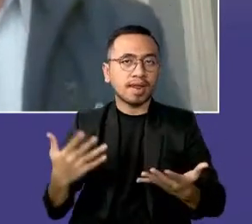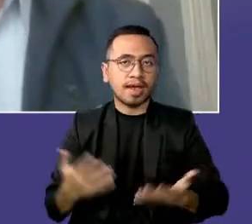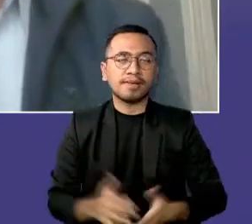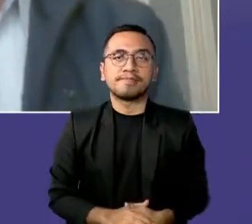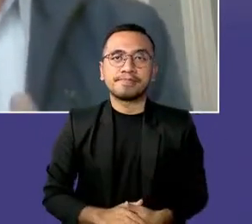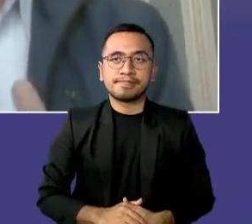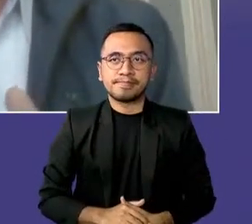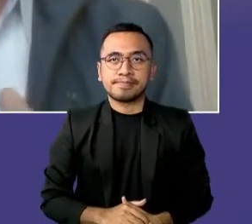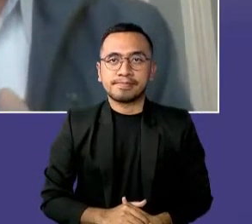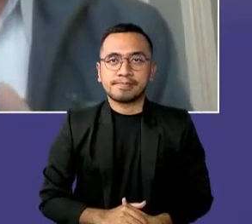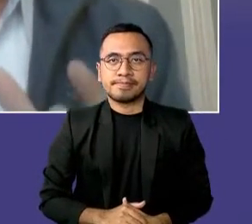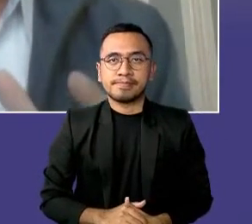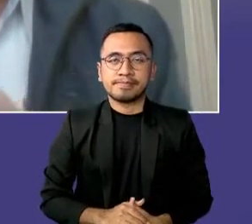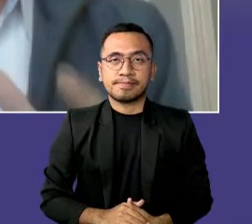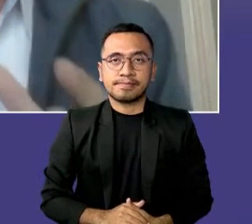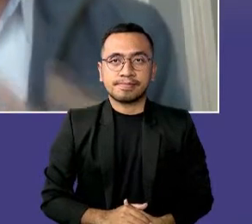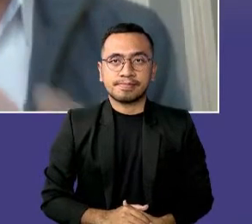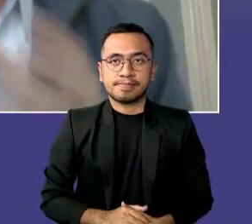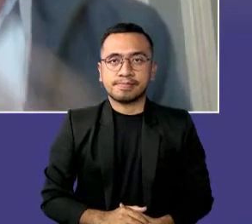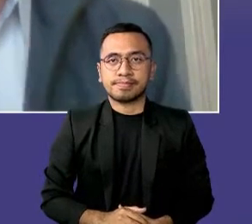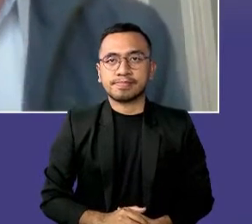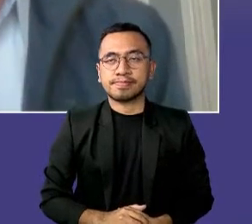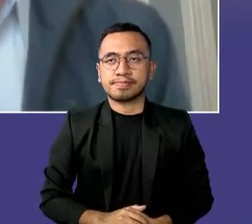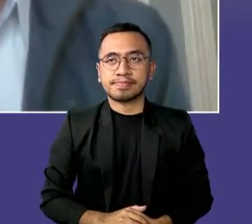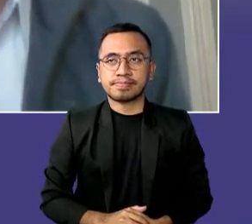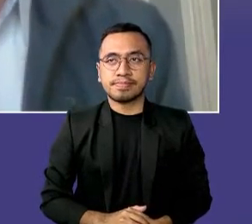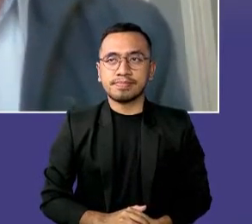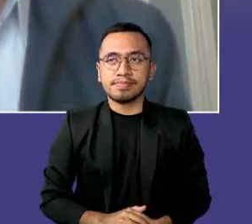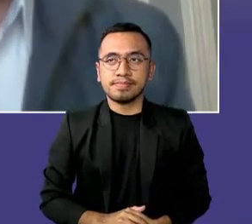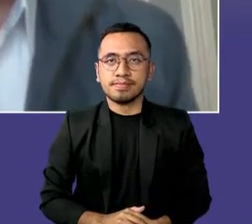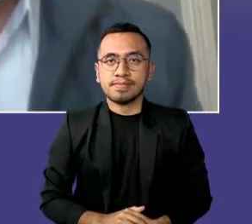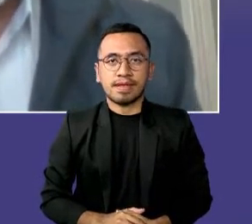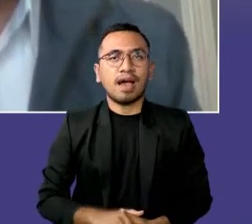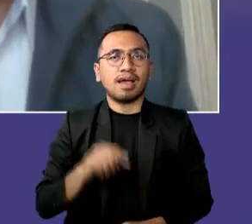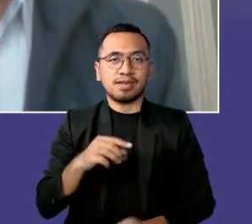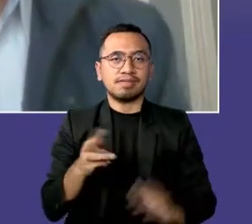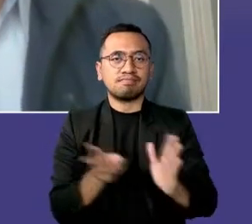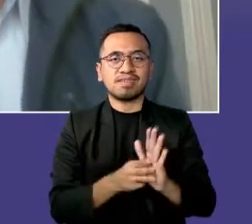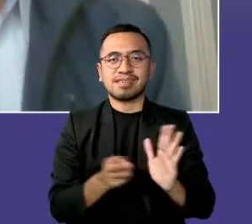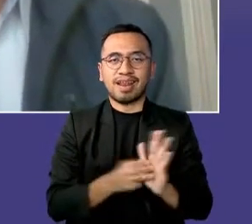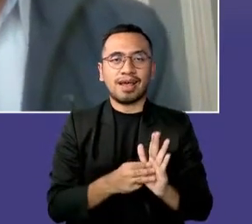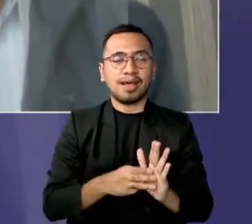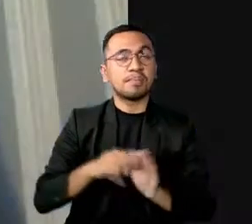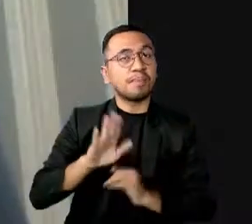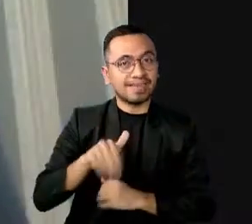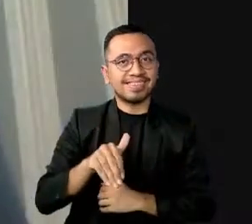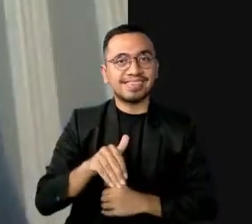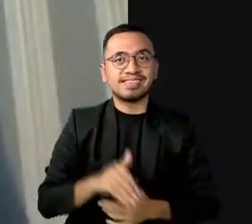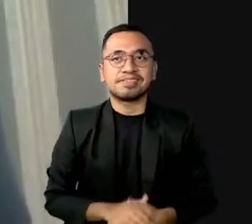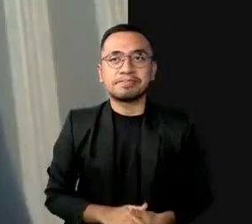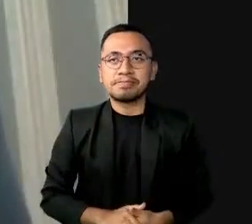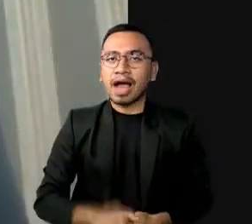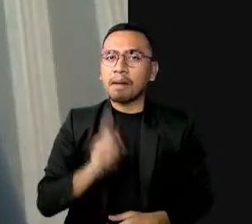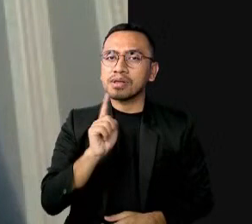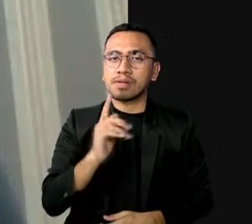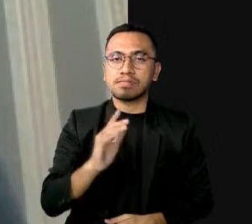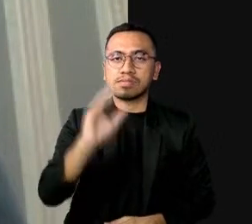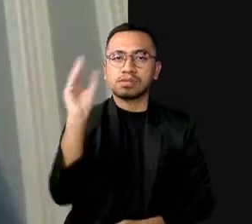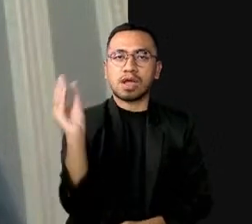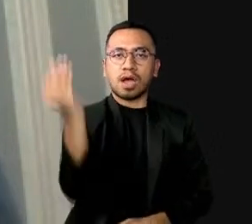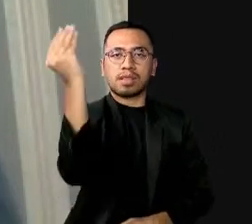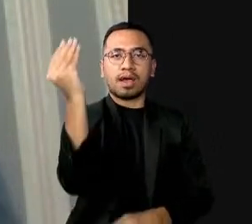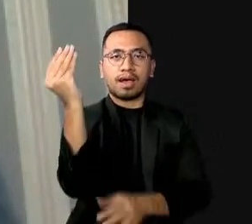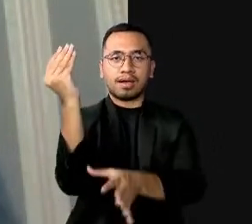nah ini suatu critical Point yang perlu kita pecahkan bersama karena tadi satu gaya aglomerasi